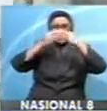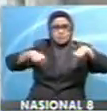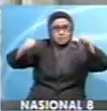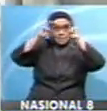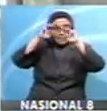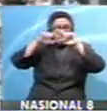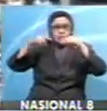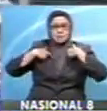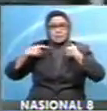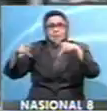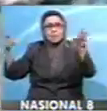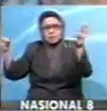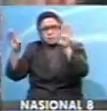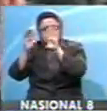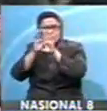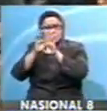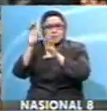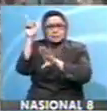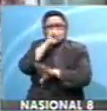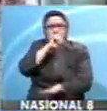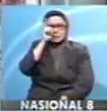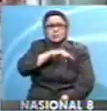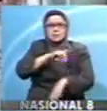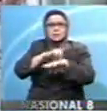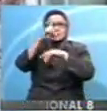tertutup tertua di dunia Grand